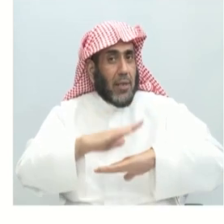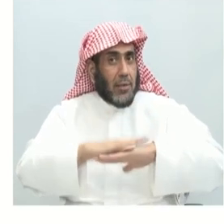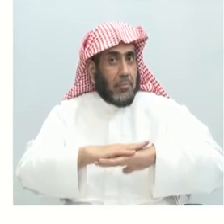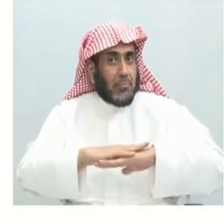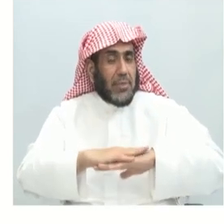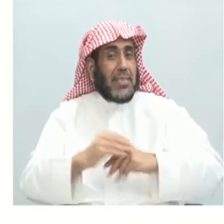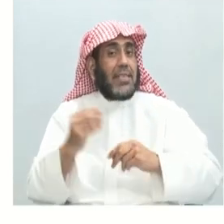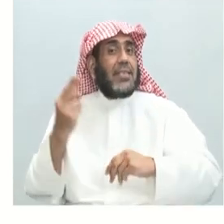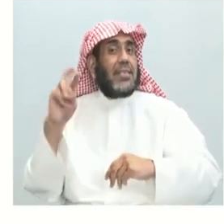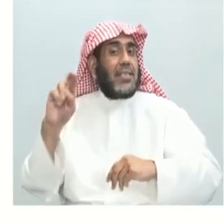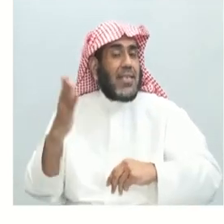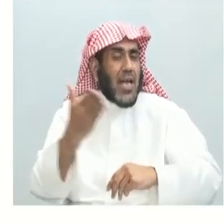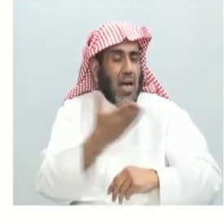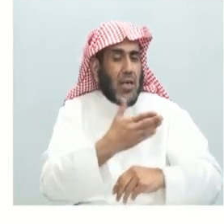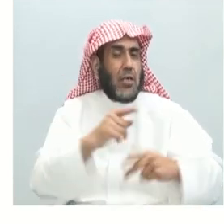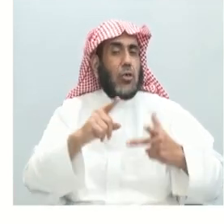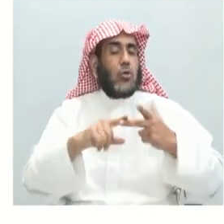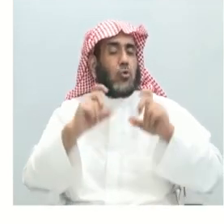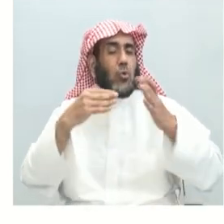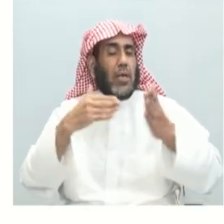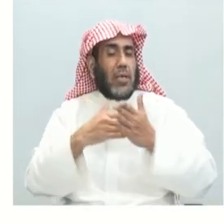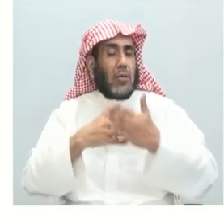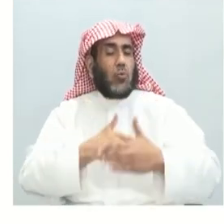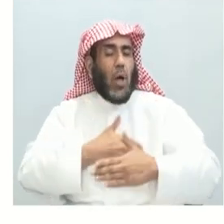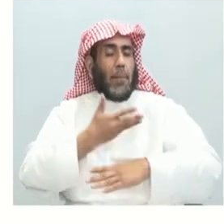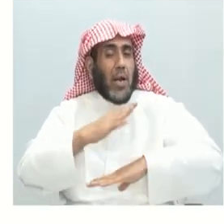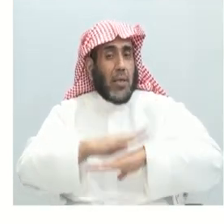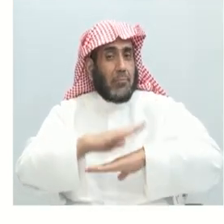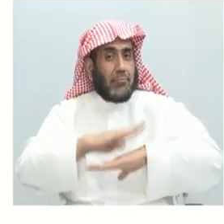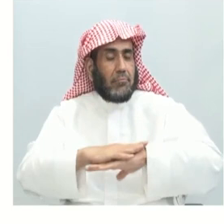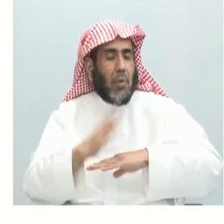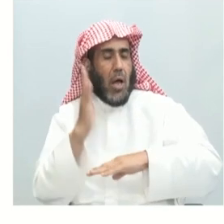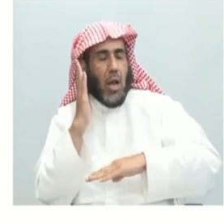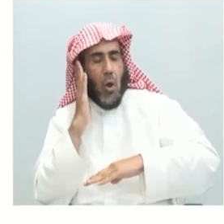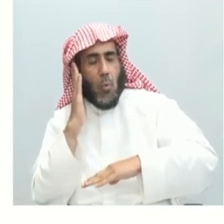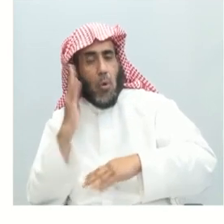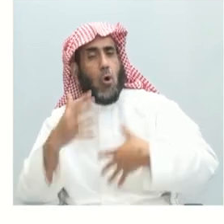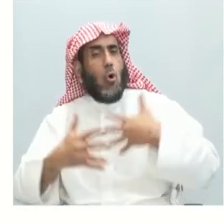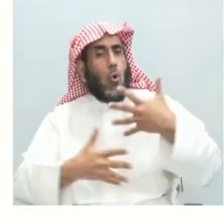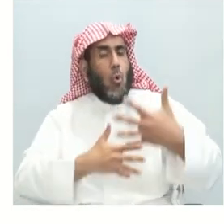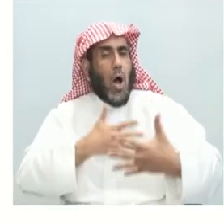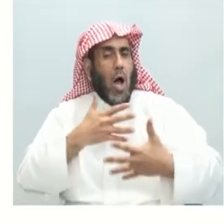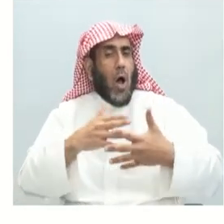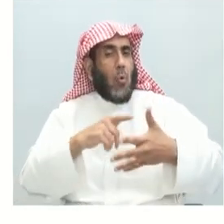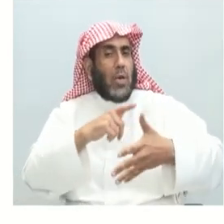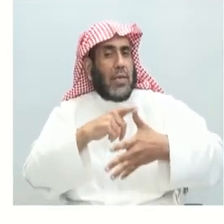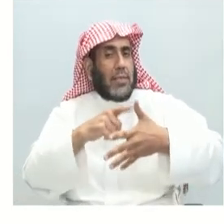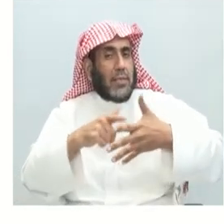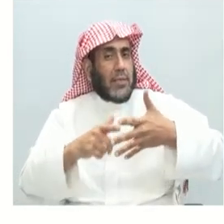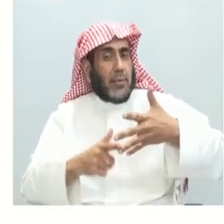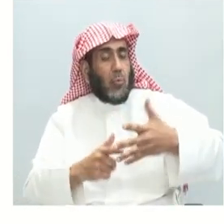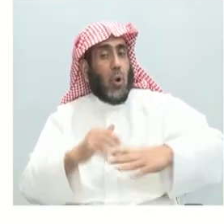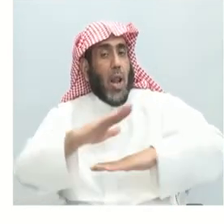الزياره والصوره الاخيره هنا تعبر عن اداب النوم احاول ترتيب كل